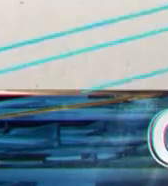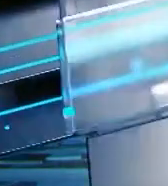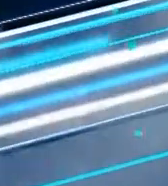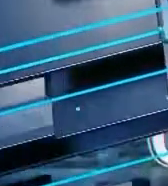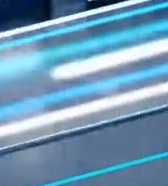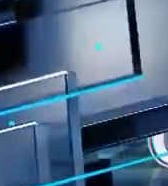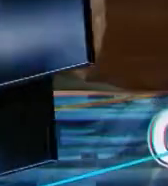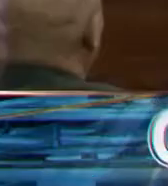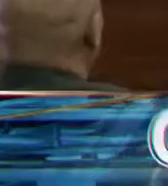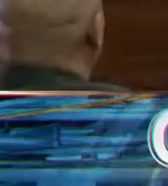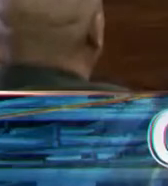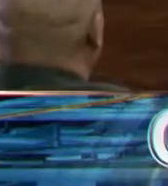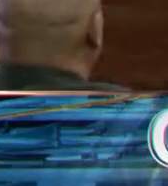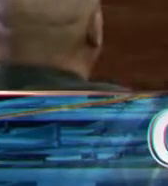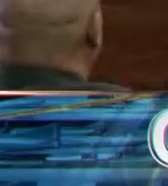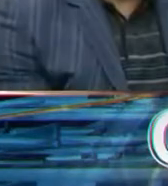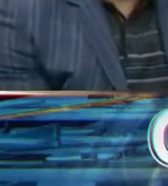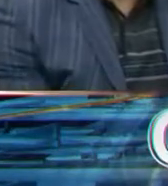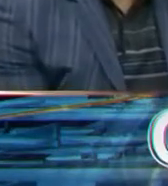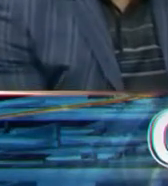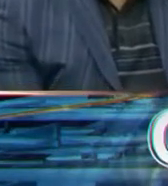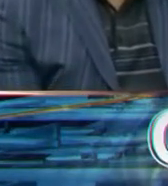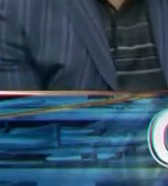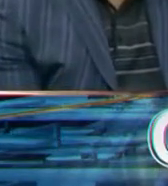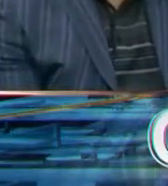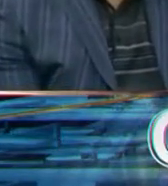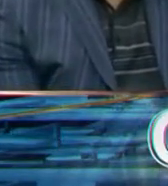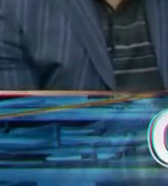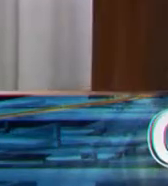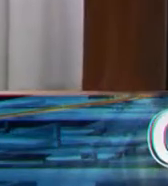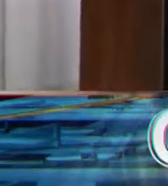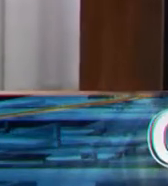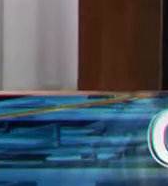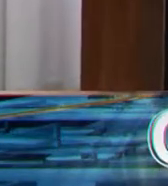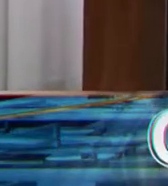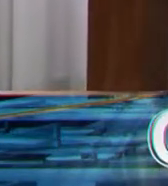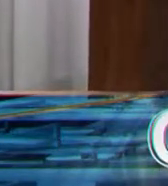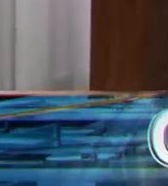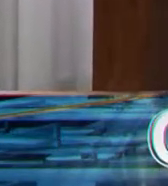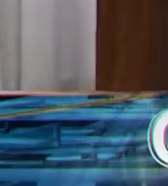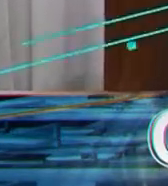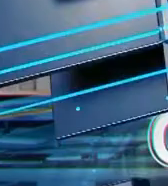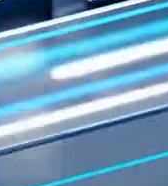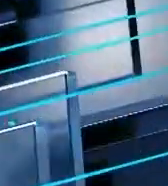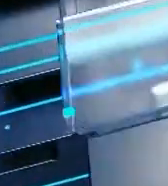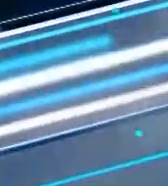«Пешеход». Первые в рядах. Градоначальник Галамжан Абдраимов чествовал лучших спортсменов областного центра.